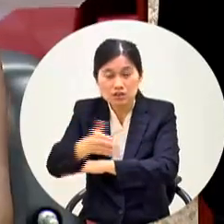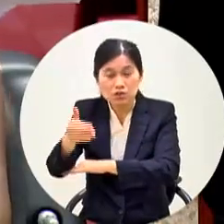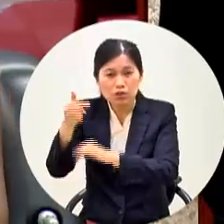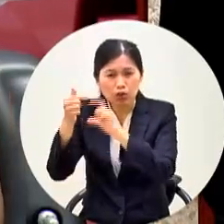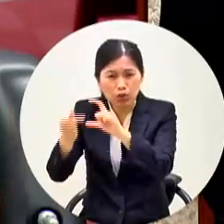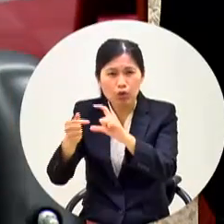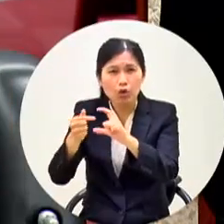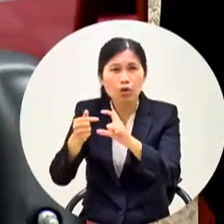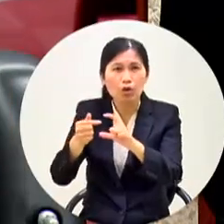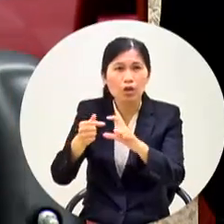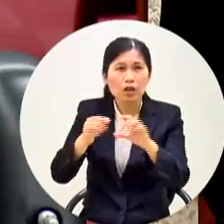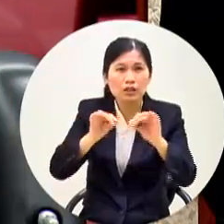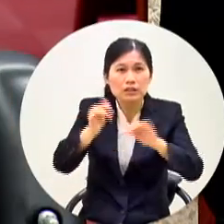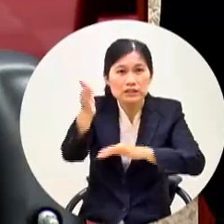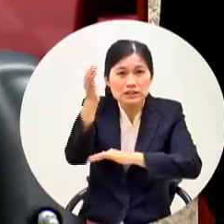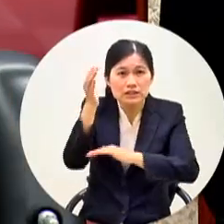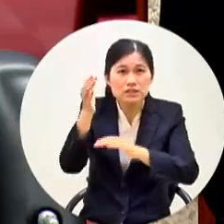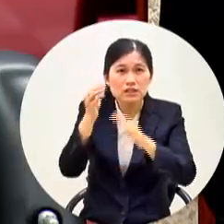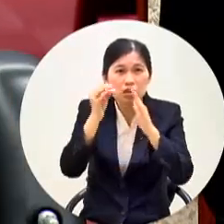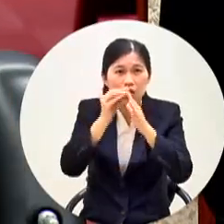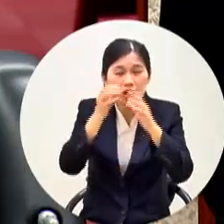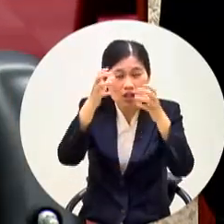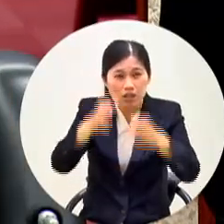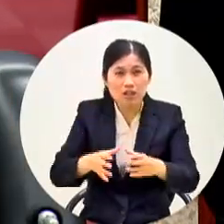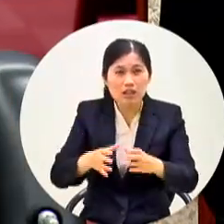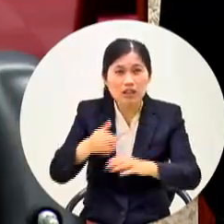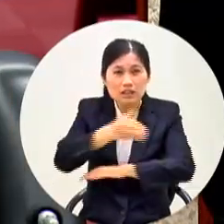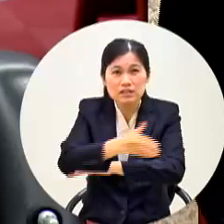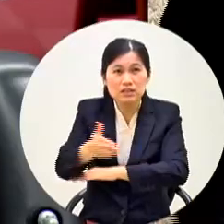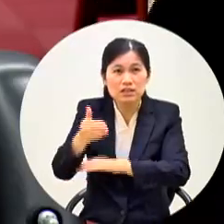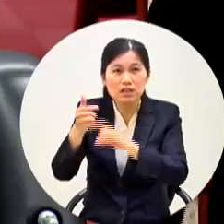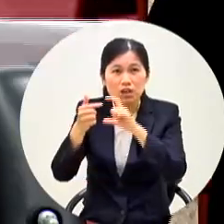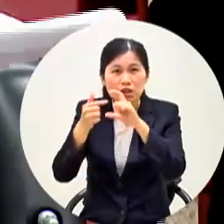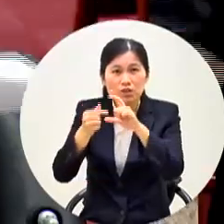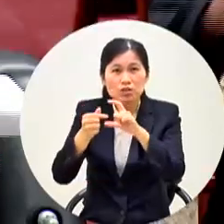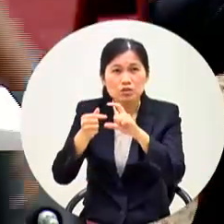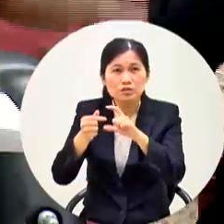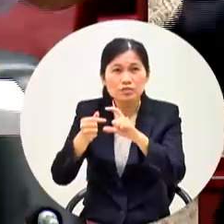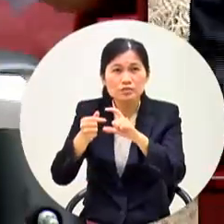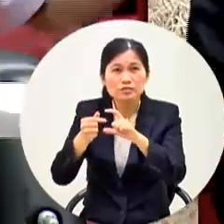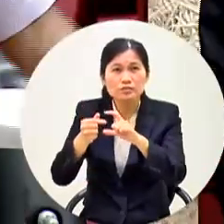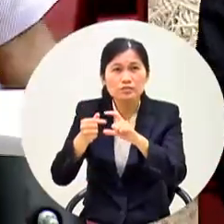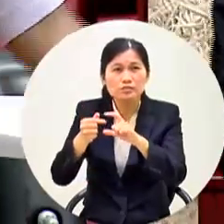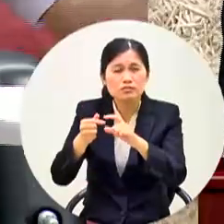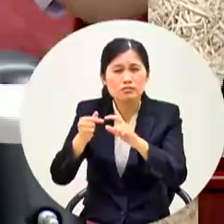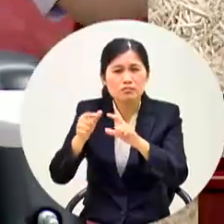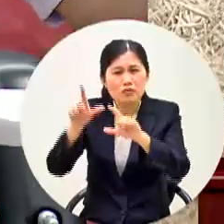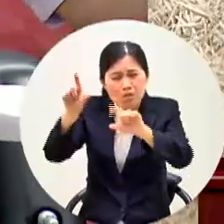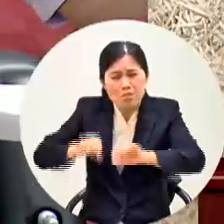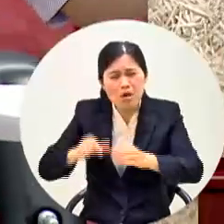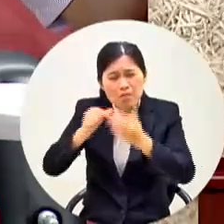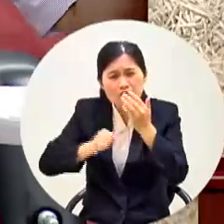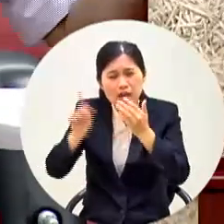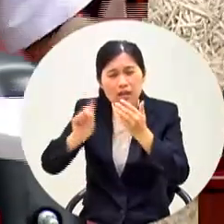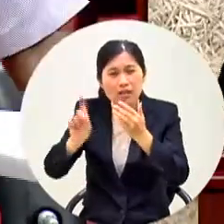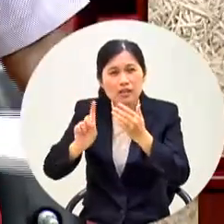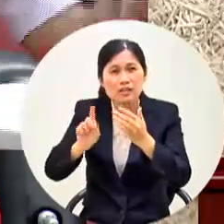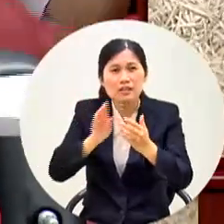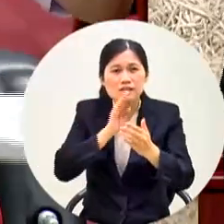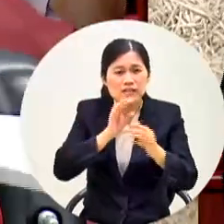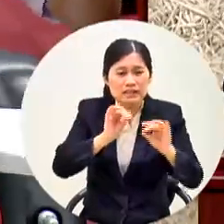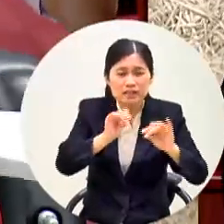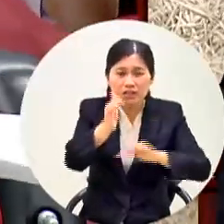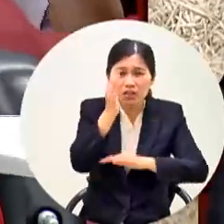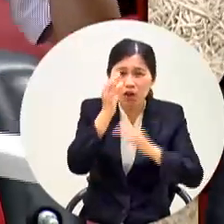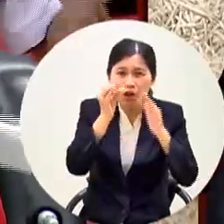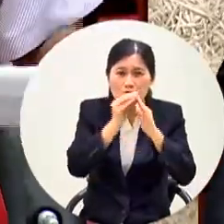地震局设置我们乡村区的依据是为何？是依地震局还是